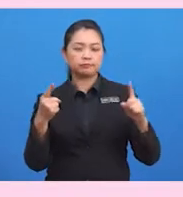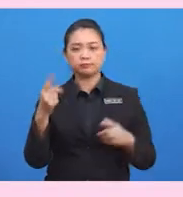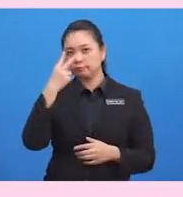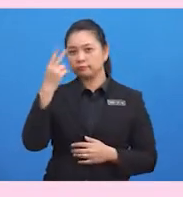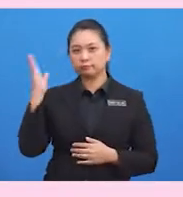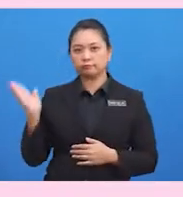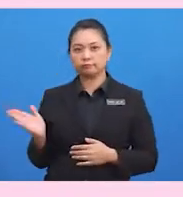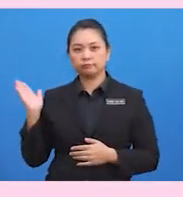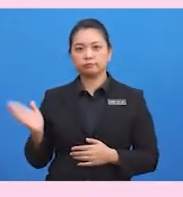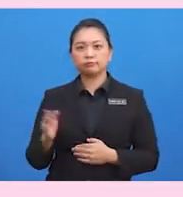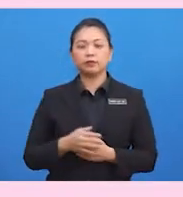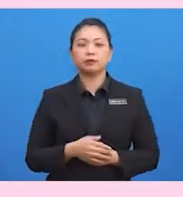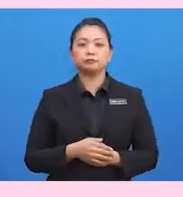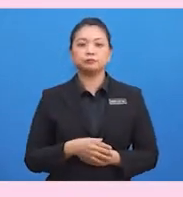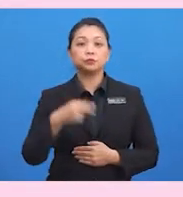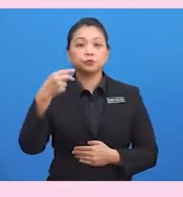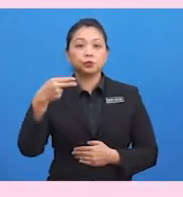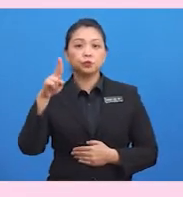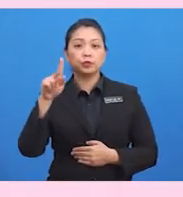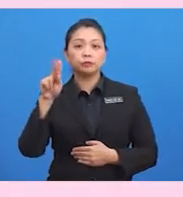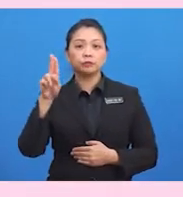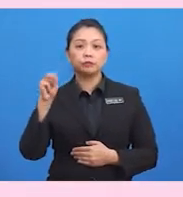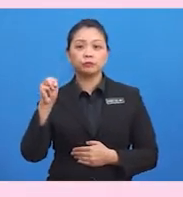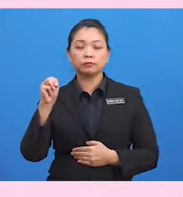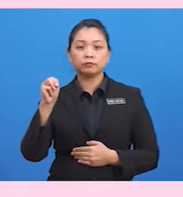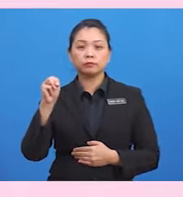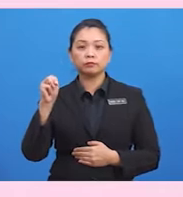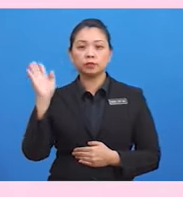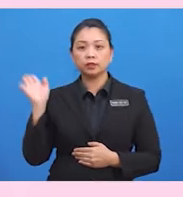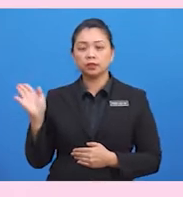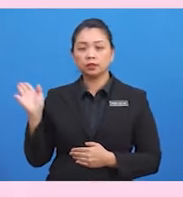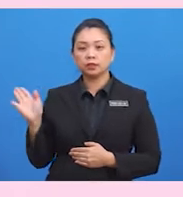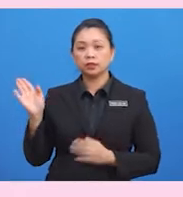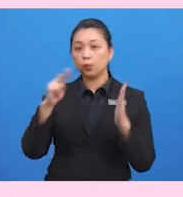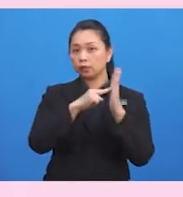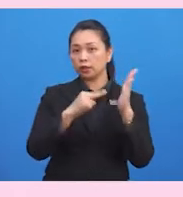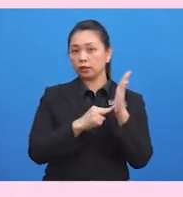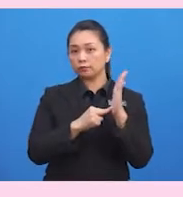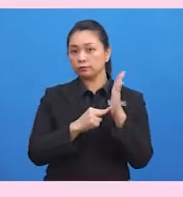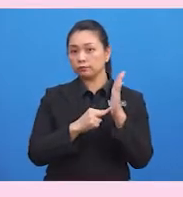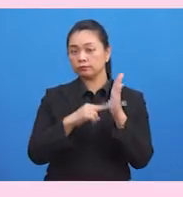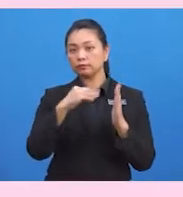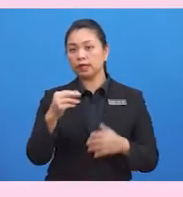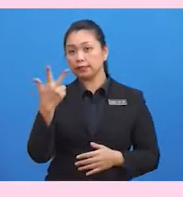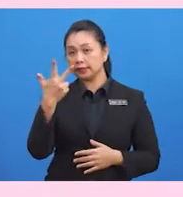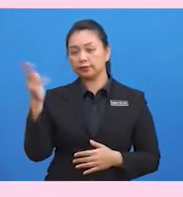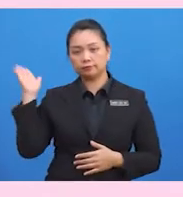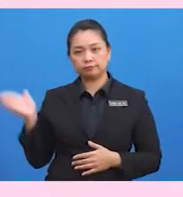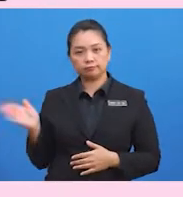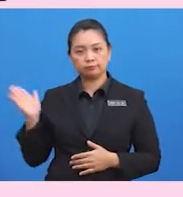Setialah hukum kanon Blake undang-undang laut nah ke dan juga